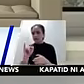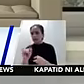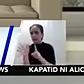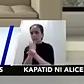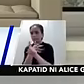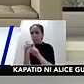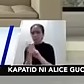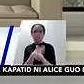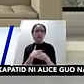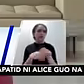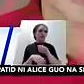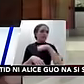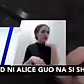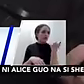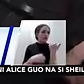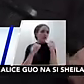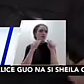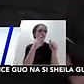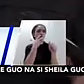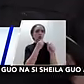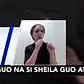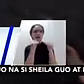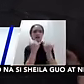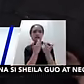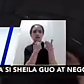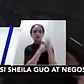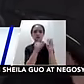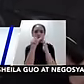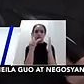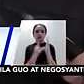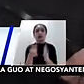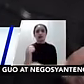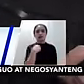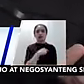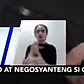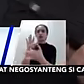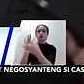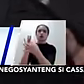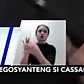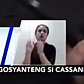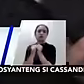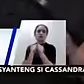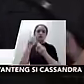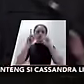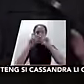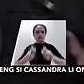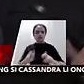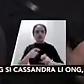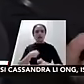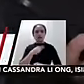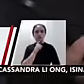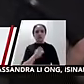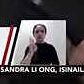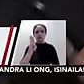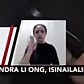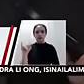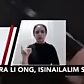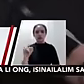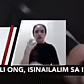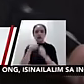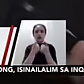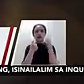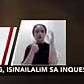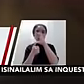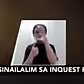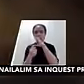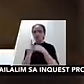ibang enforcement agencies. We will cooperate naman with the investigation. I'm sure the Bureau of Immigration will cooperate in finding the truth to